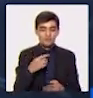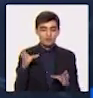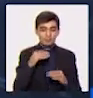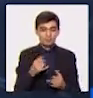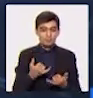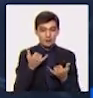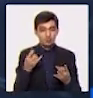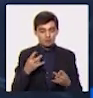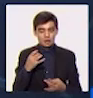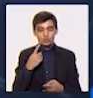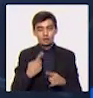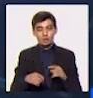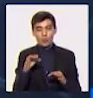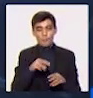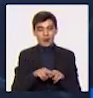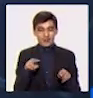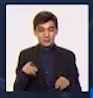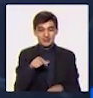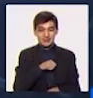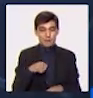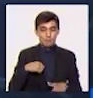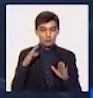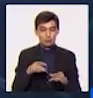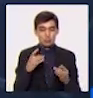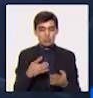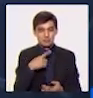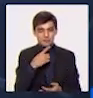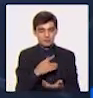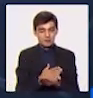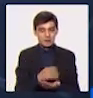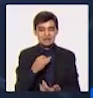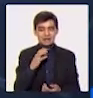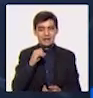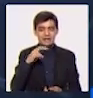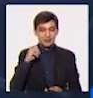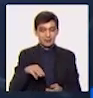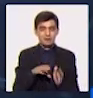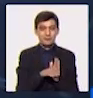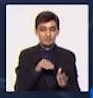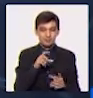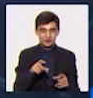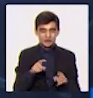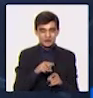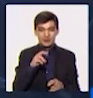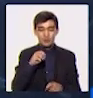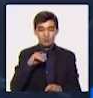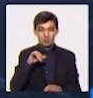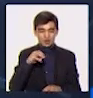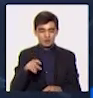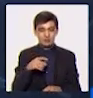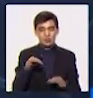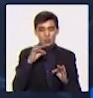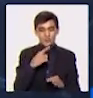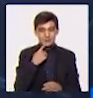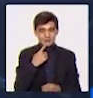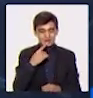көрсетілмейтіні басқаны былай қойғанда парламенттің өзінде жиі айтылады. Бүгінде сенат депутаттары тілге қатысты қордаланған мәселенің өзекті